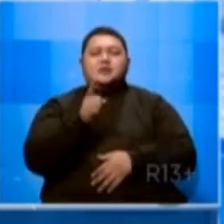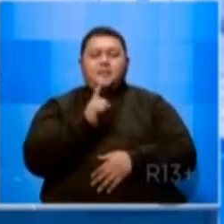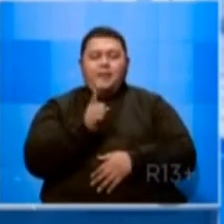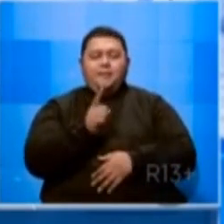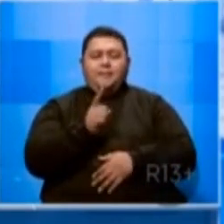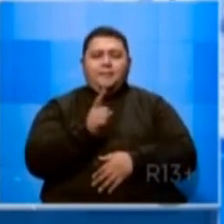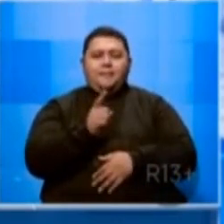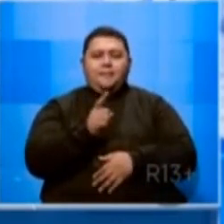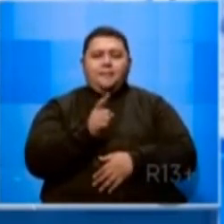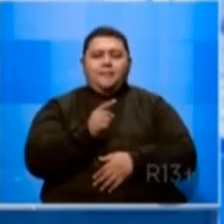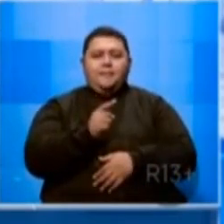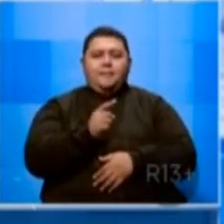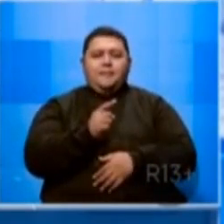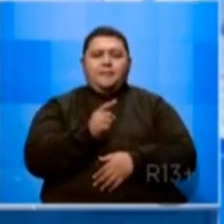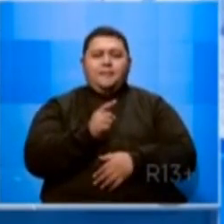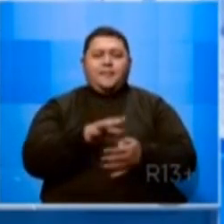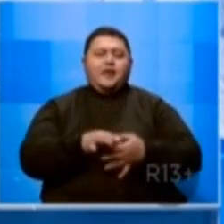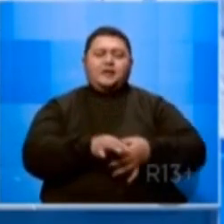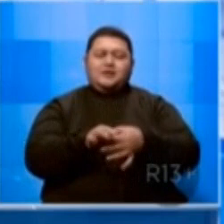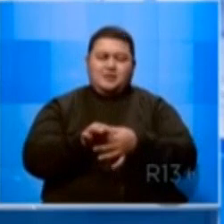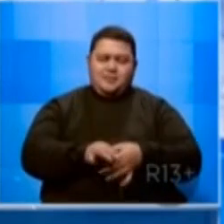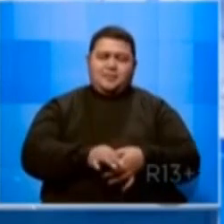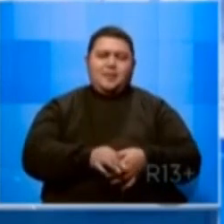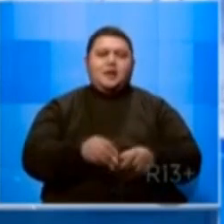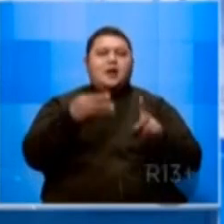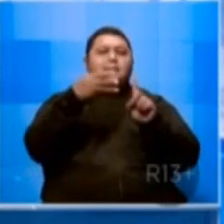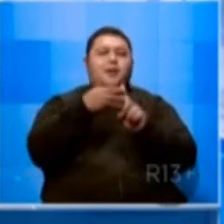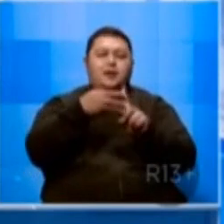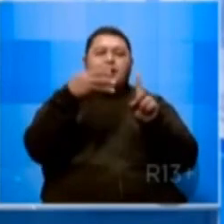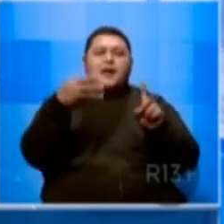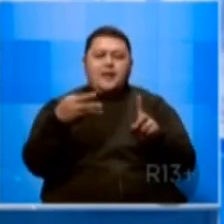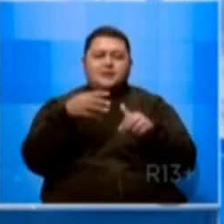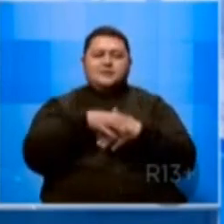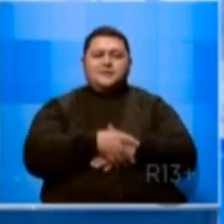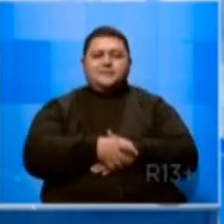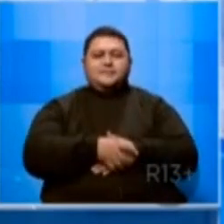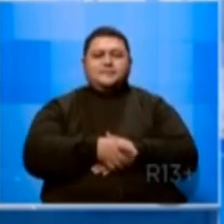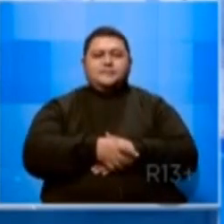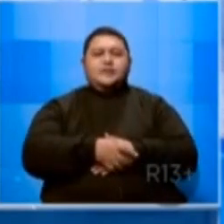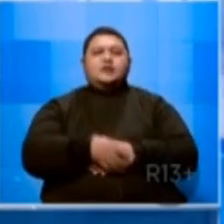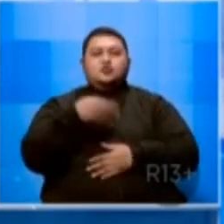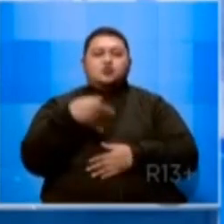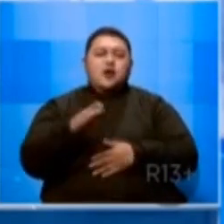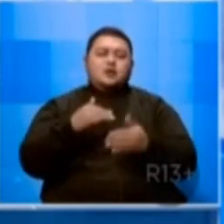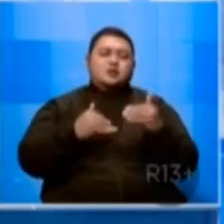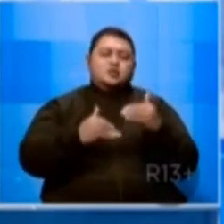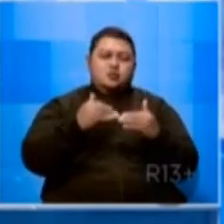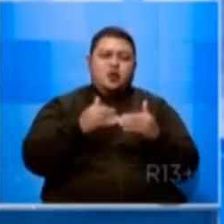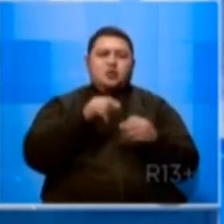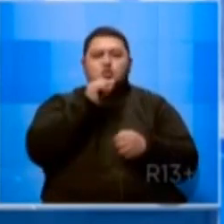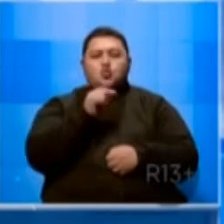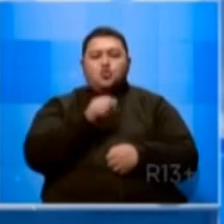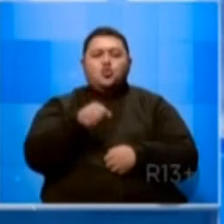seorang Justice kolaborator berada eliser sehingga Sudah Selayaknya mendapat hukuman